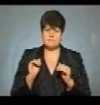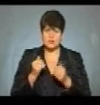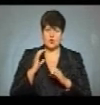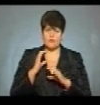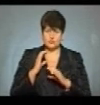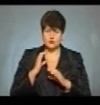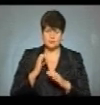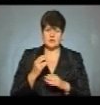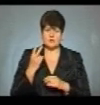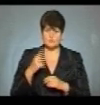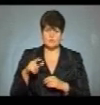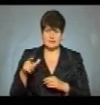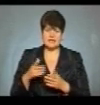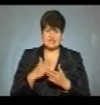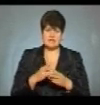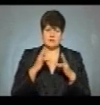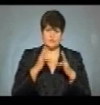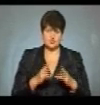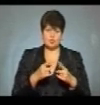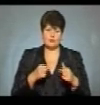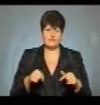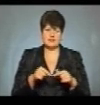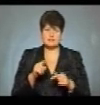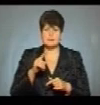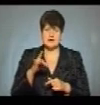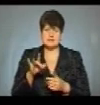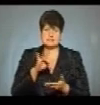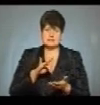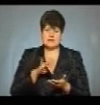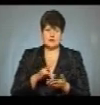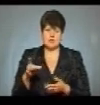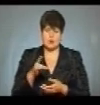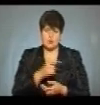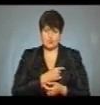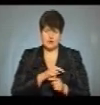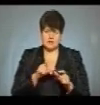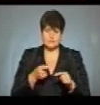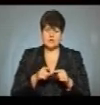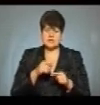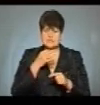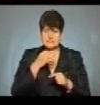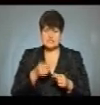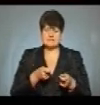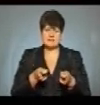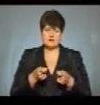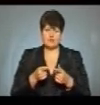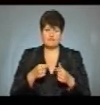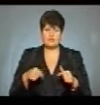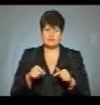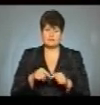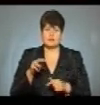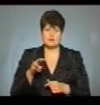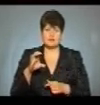пасажирок легкового авто перебувають в травматологічному відділенні Збаразької центральної районної лікарні. Про це розповів завідувач цього відділення Михайло